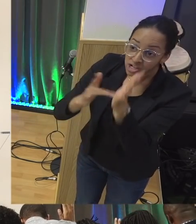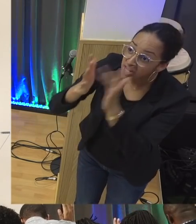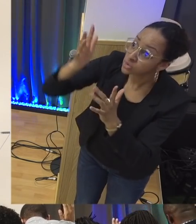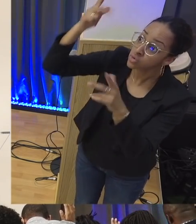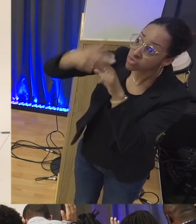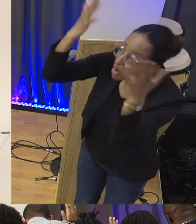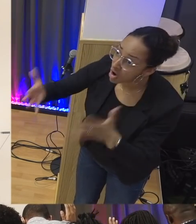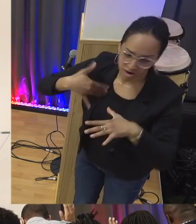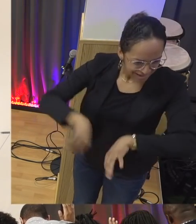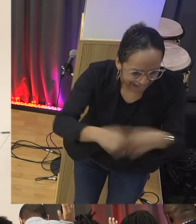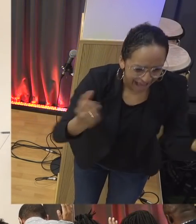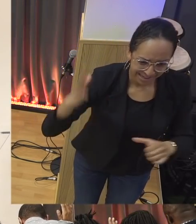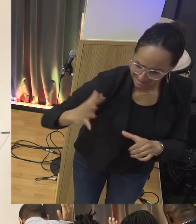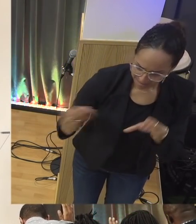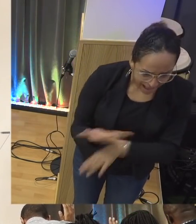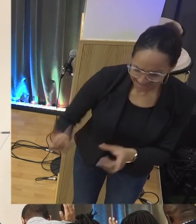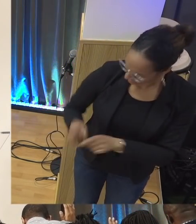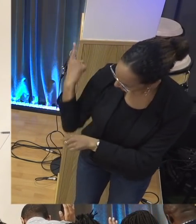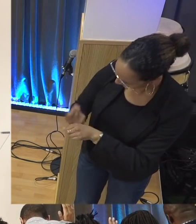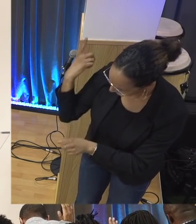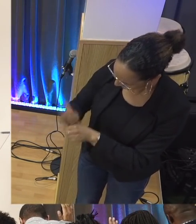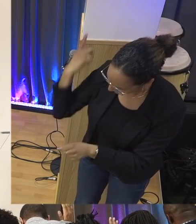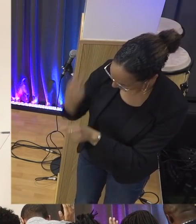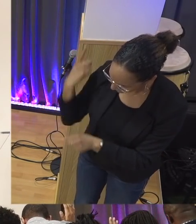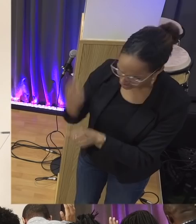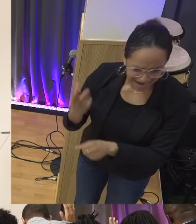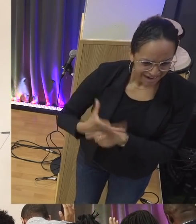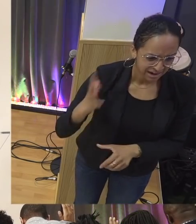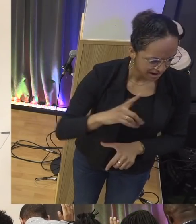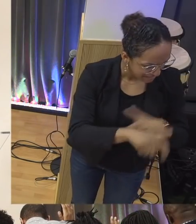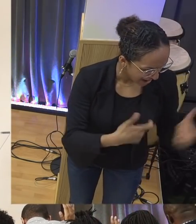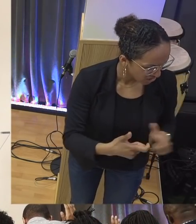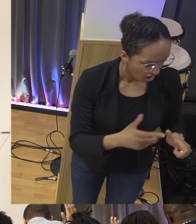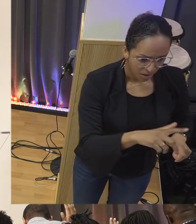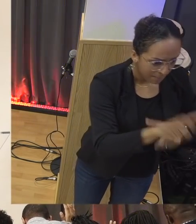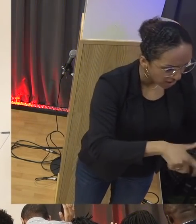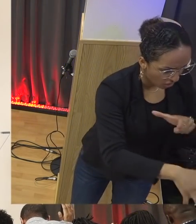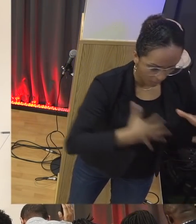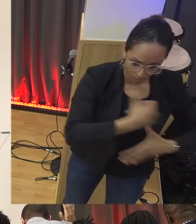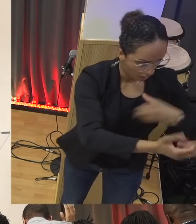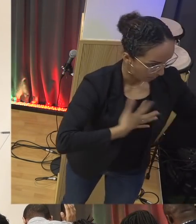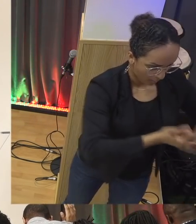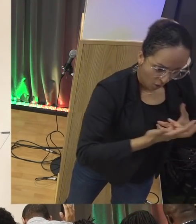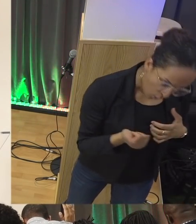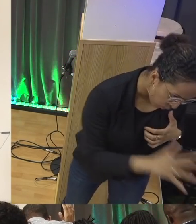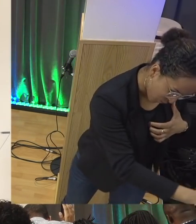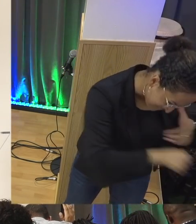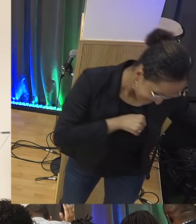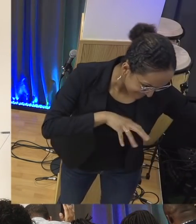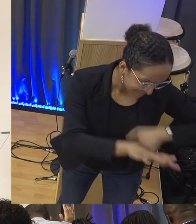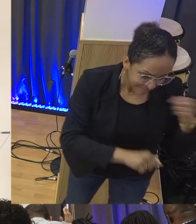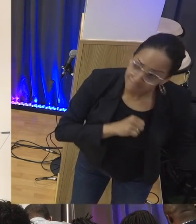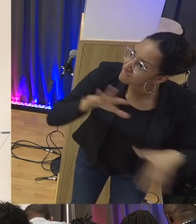nom de Jésus. Et reprends ce que l'ennemi t'a volé. Reprends ce que l'ennemi t'a volé. Regarde-le en